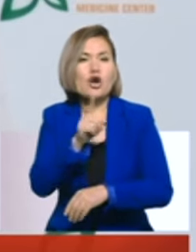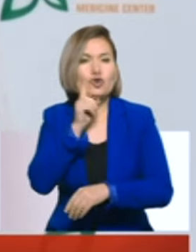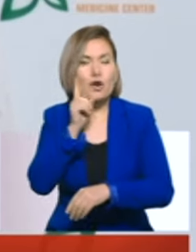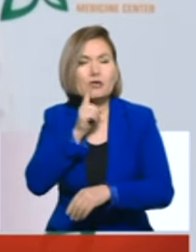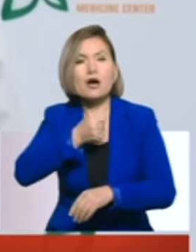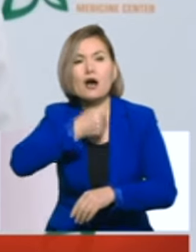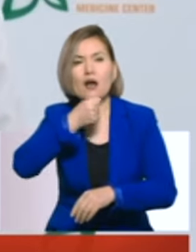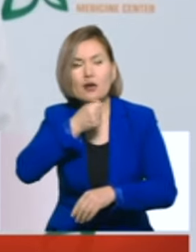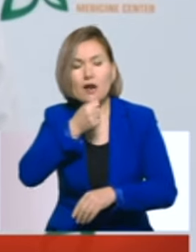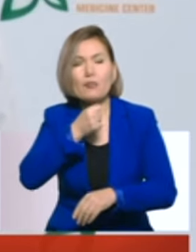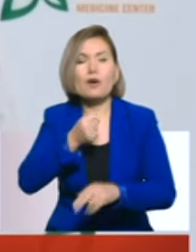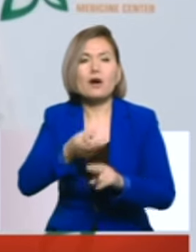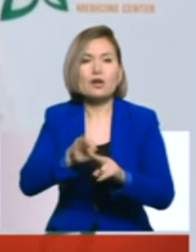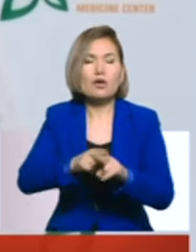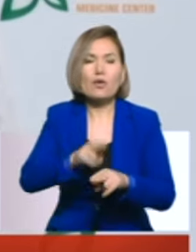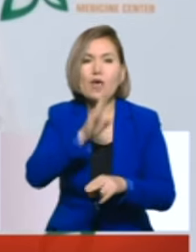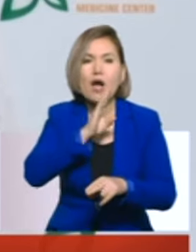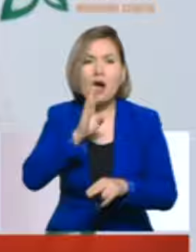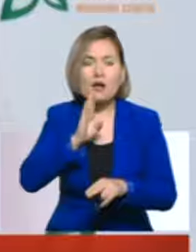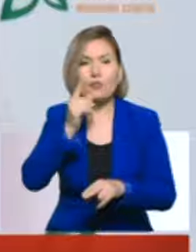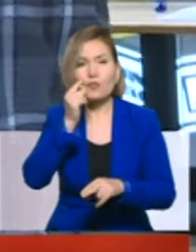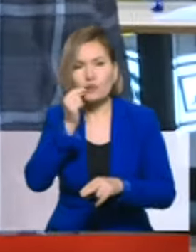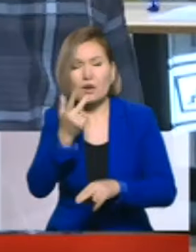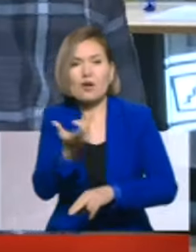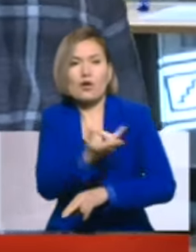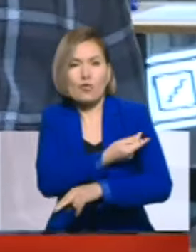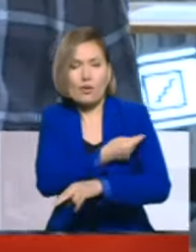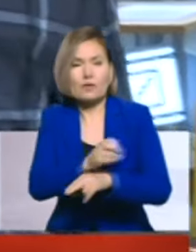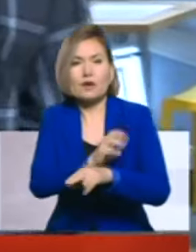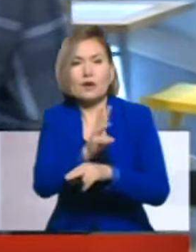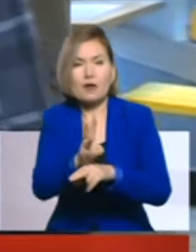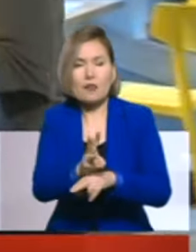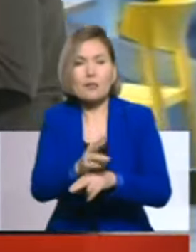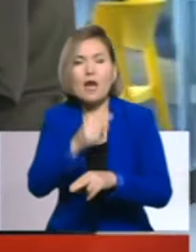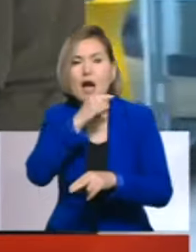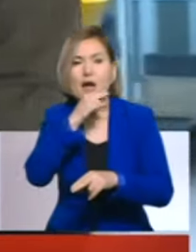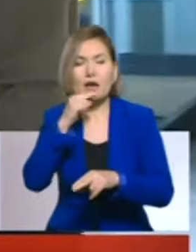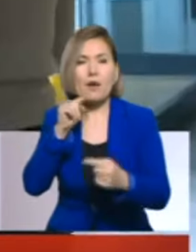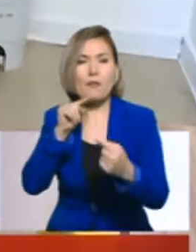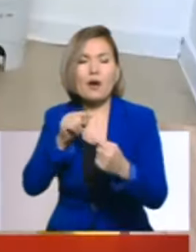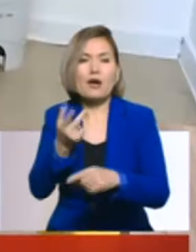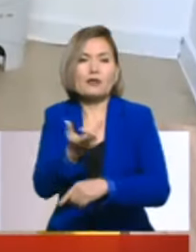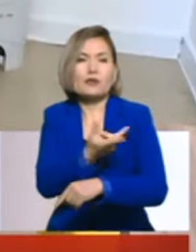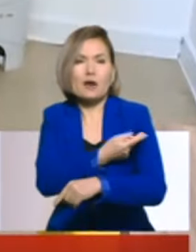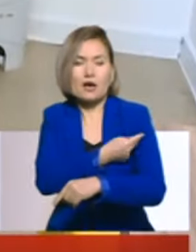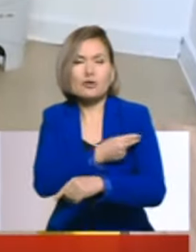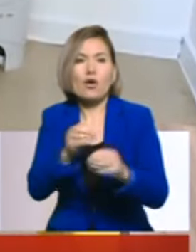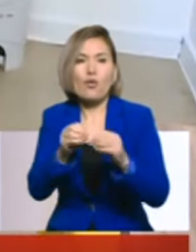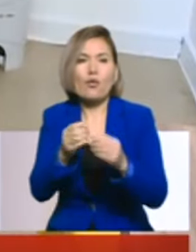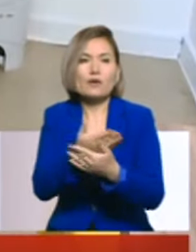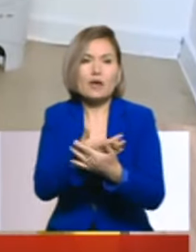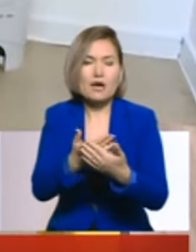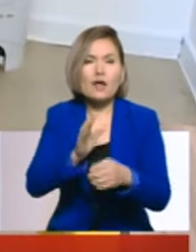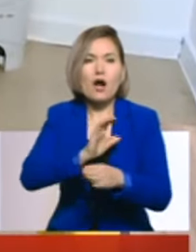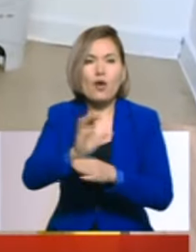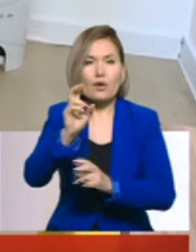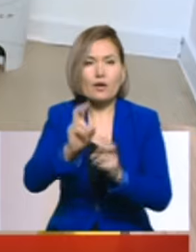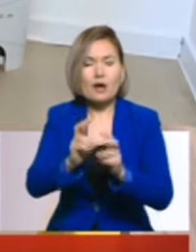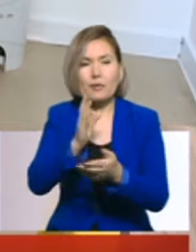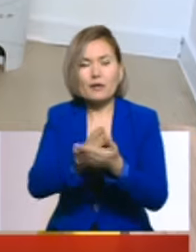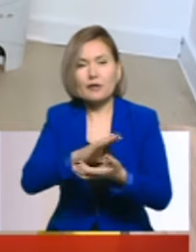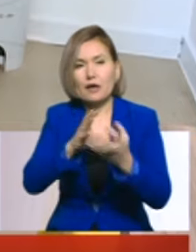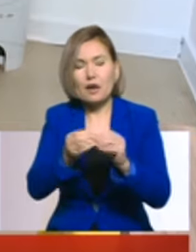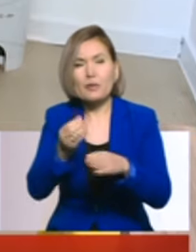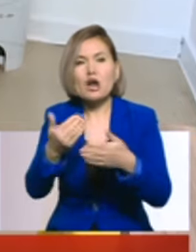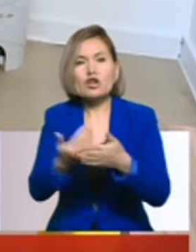егде жастағыларға да инфекция салынуда. Ресейде коронавирусқа қарсы 10-нан астам вакцина шығарылған. Алдағы уақытта мутацияға ұшыраған